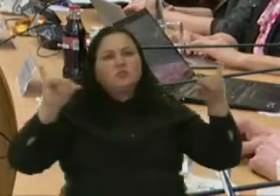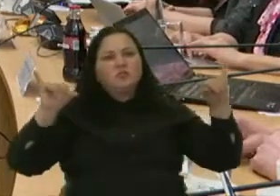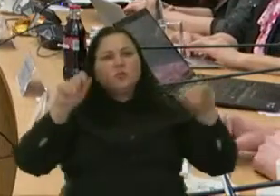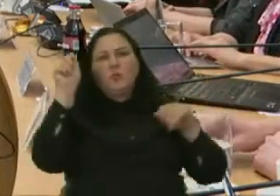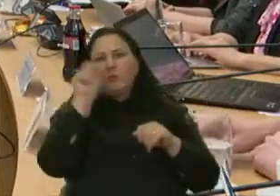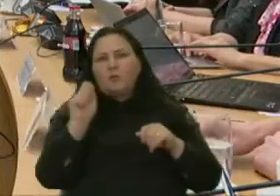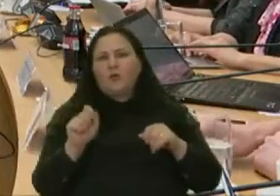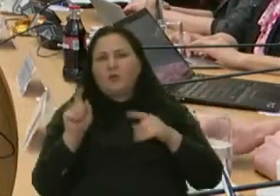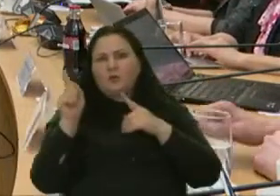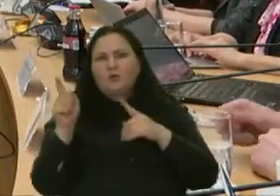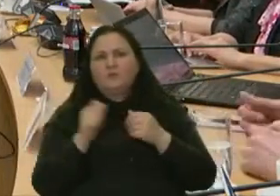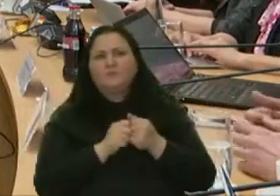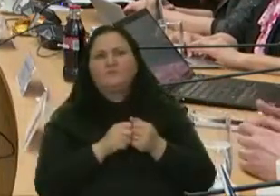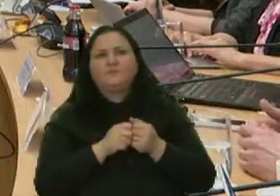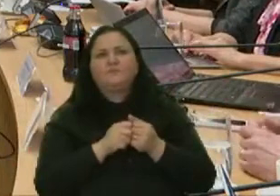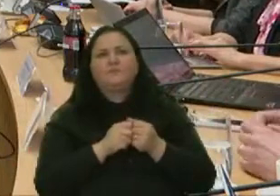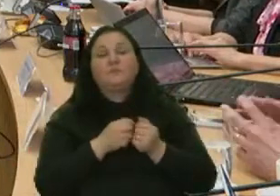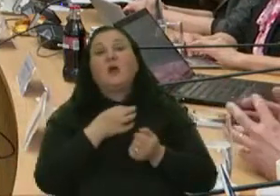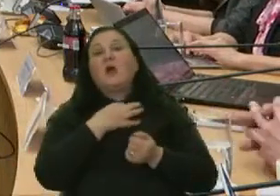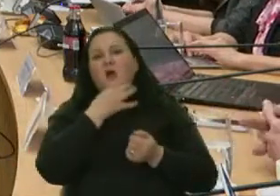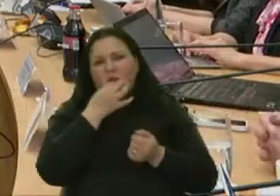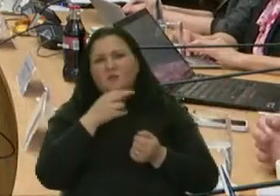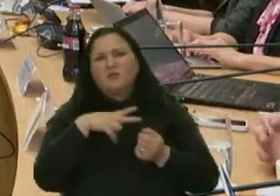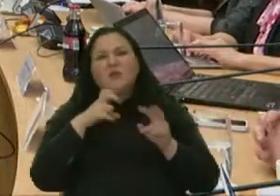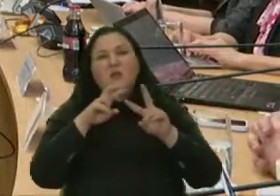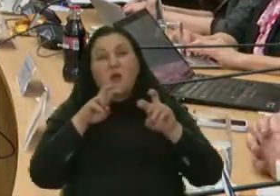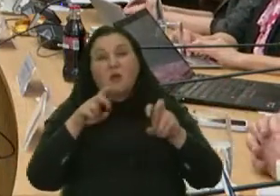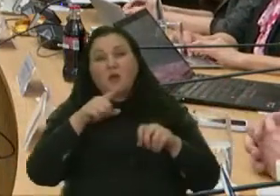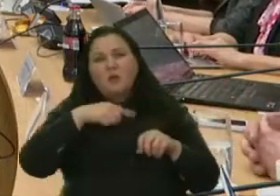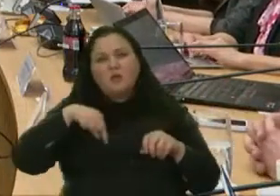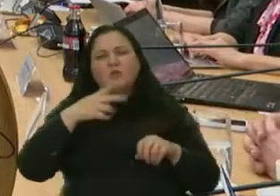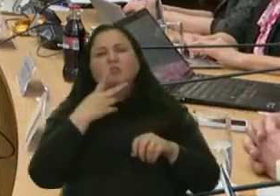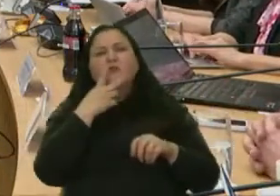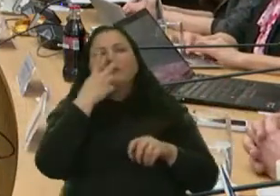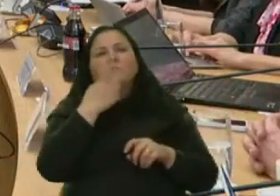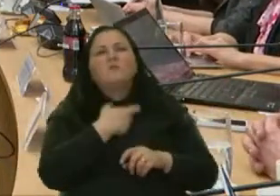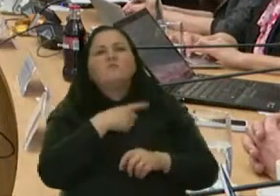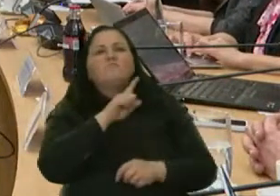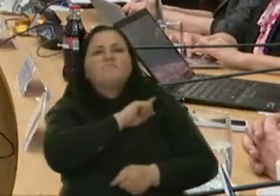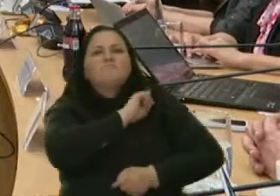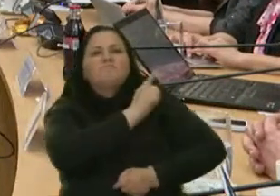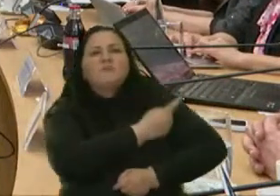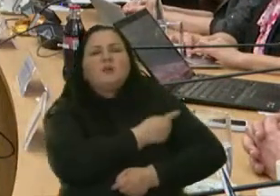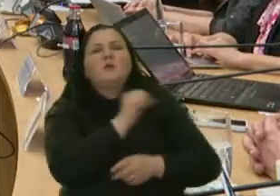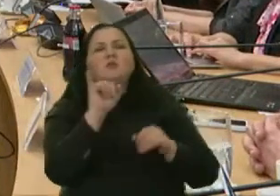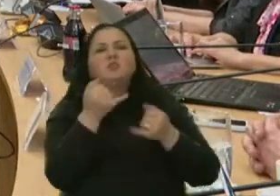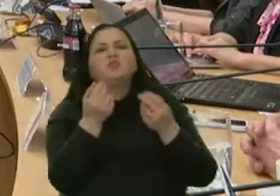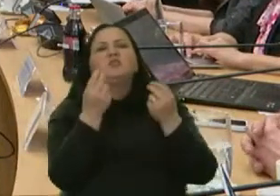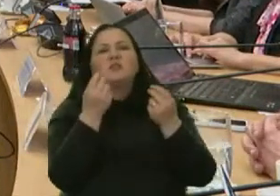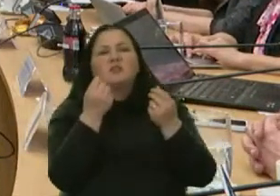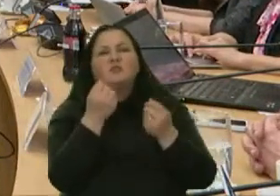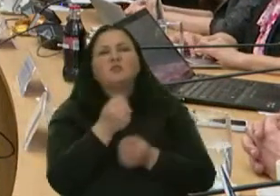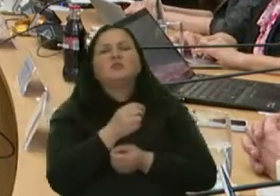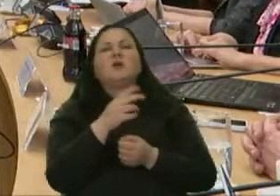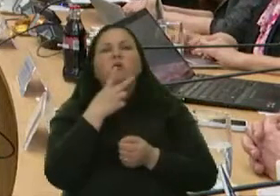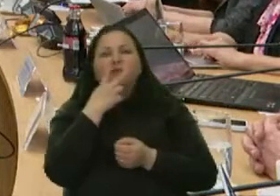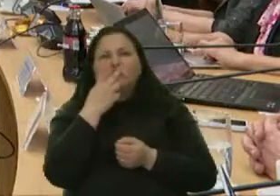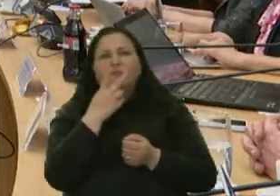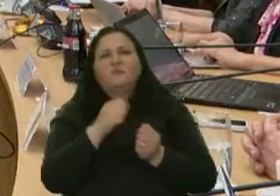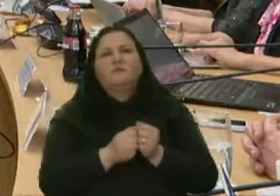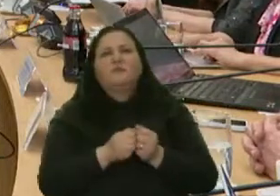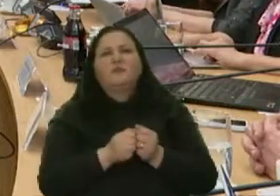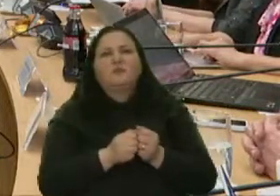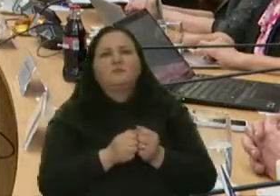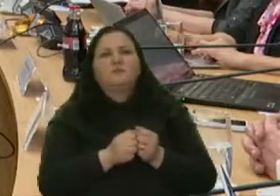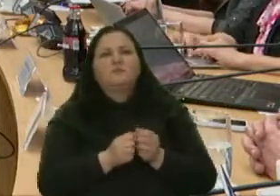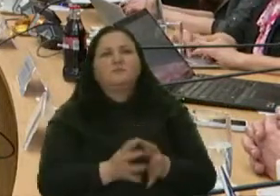în acea zonă mulțumes am spus că este în analiza noastră și acest proiect și în funcție de capacitatea de și resursele aferente îl vom avea în vedere